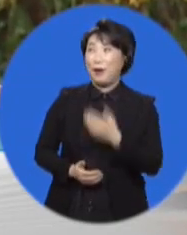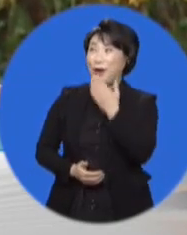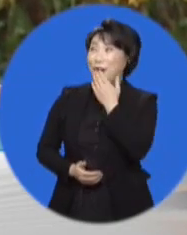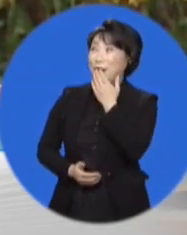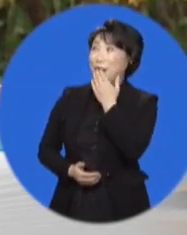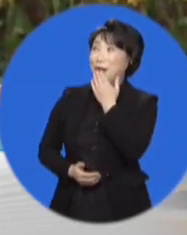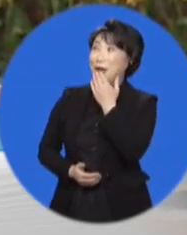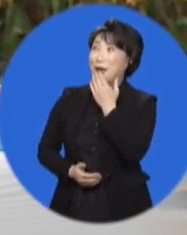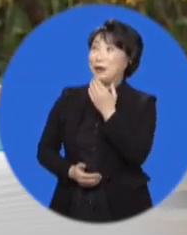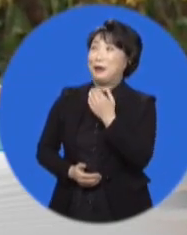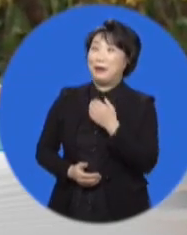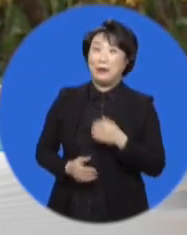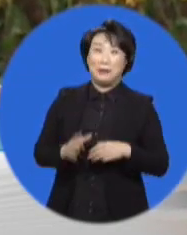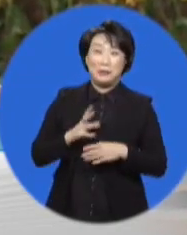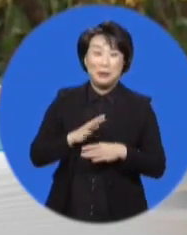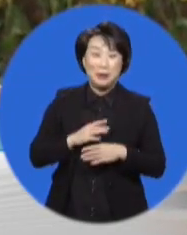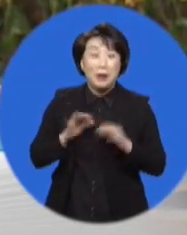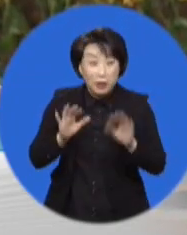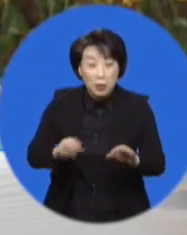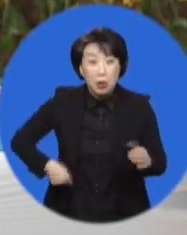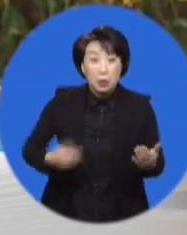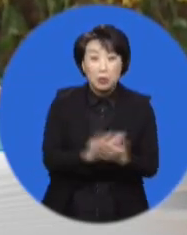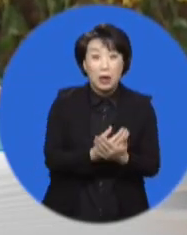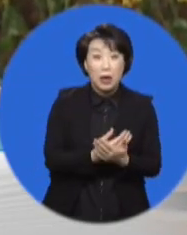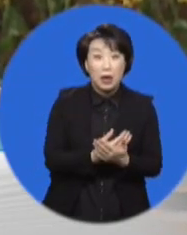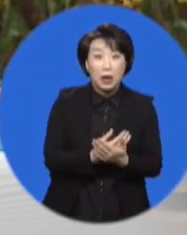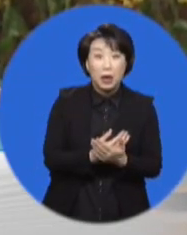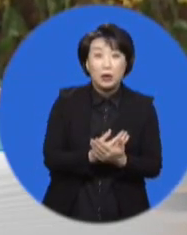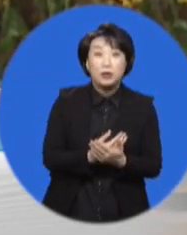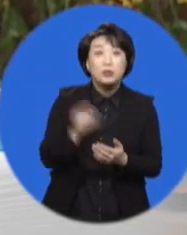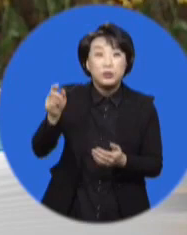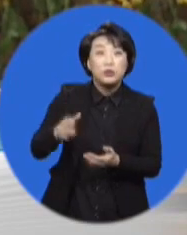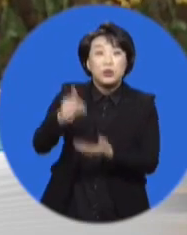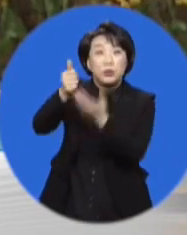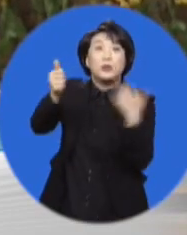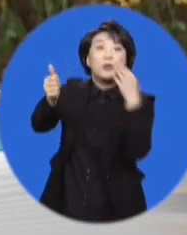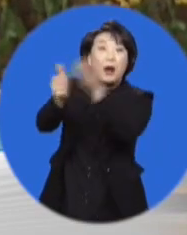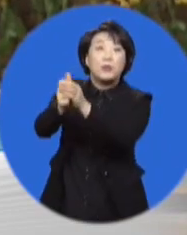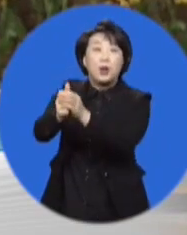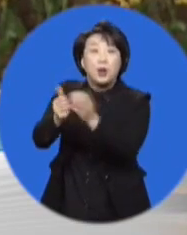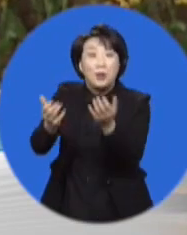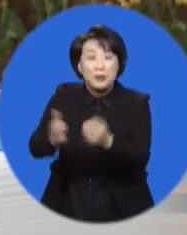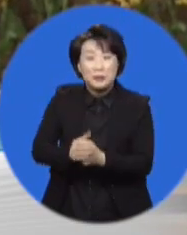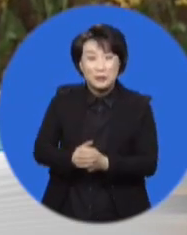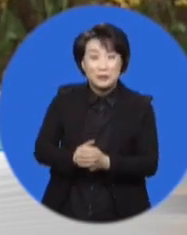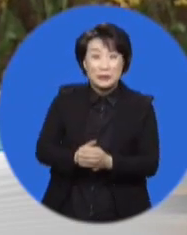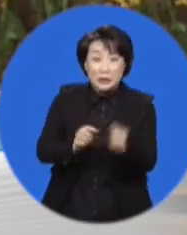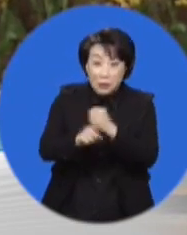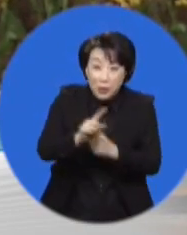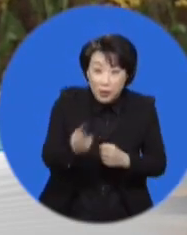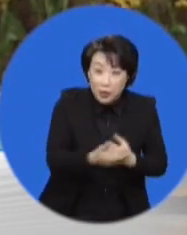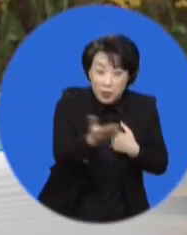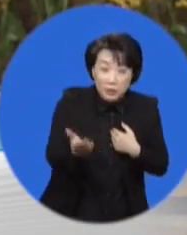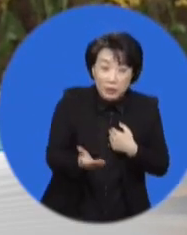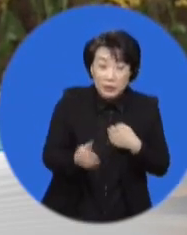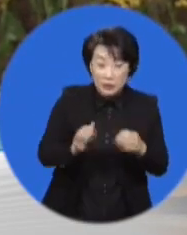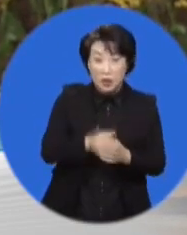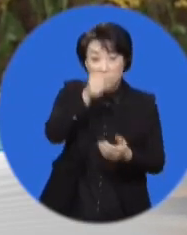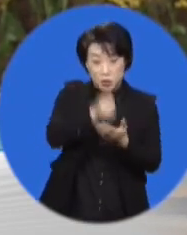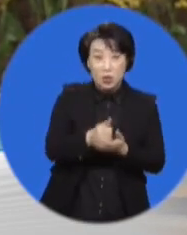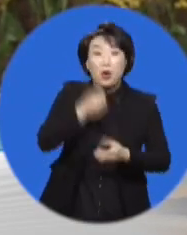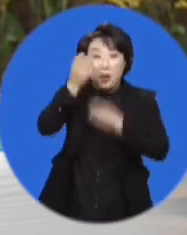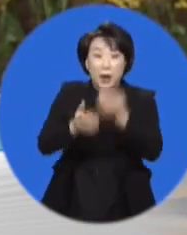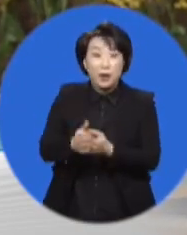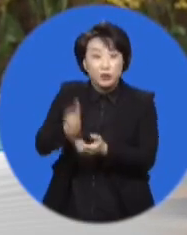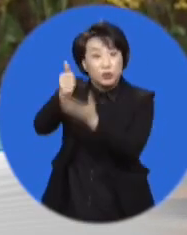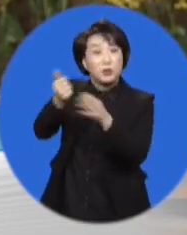무섭지. 그럼 회개하면 어떻게 감당하시려고. 이 말이 무슨 얘기냐. 네가 죄냐나 내가 죽을게.